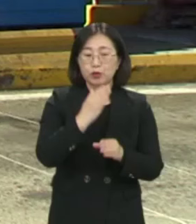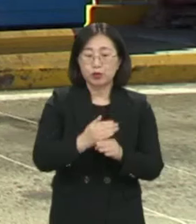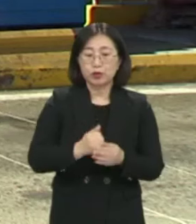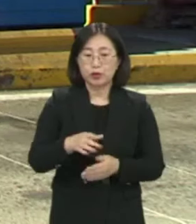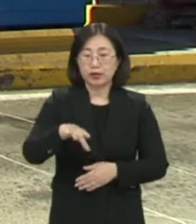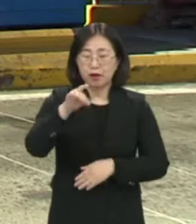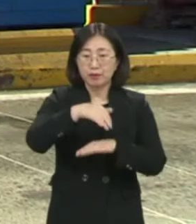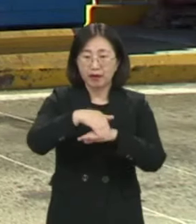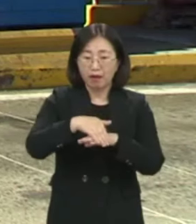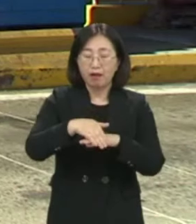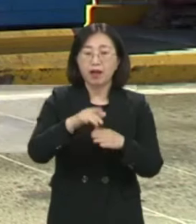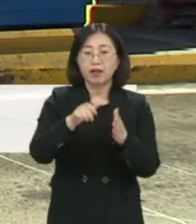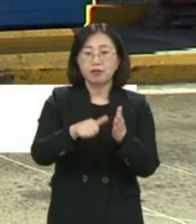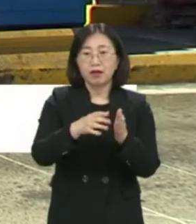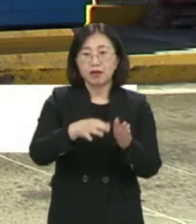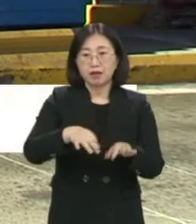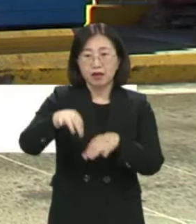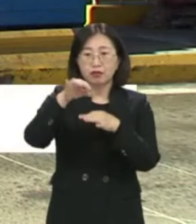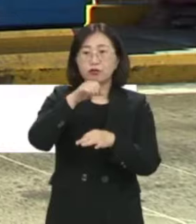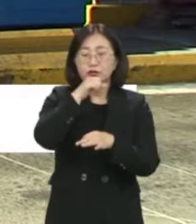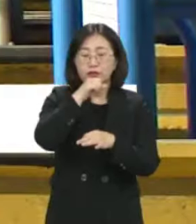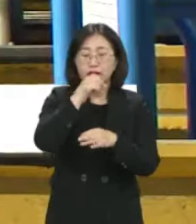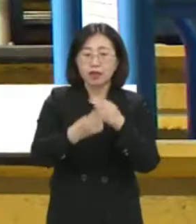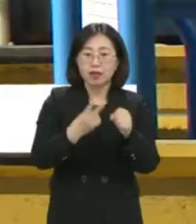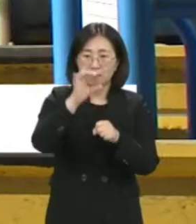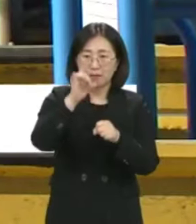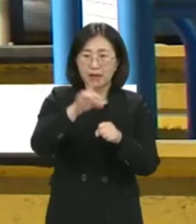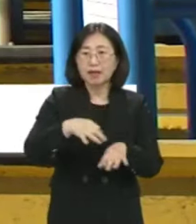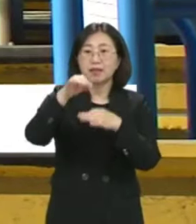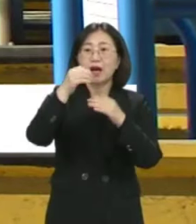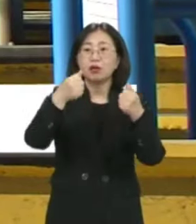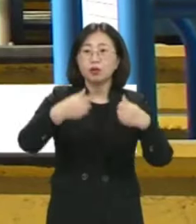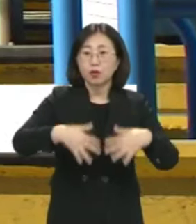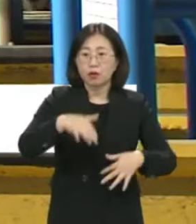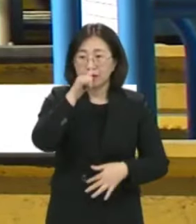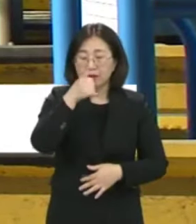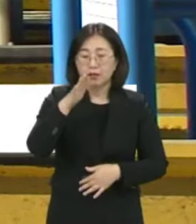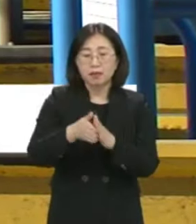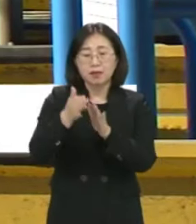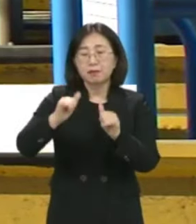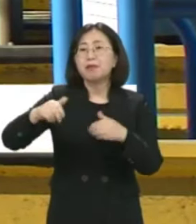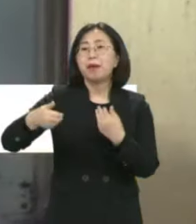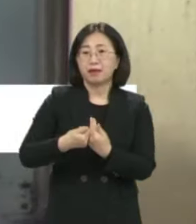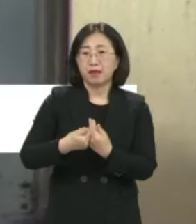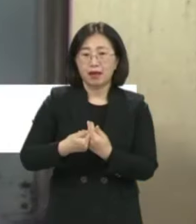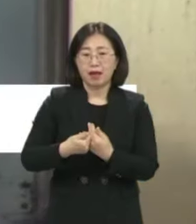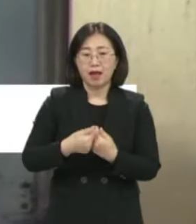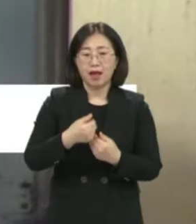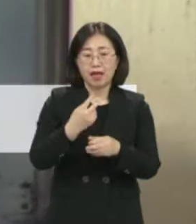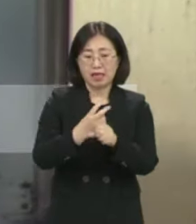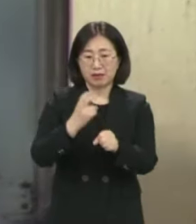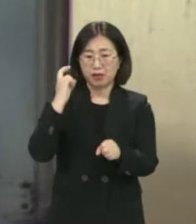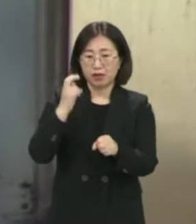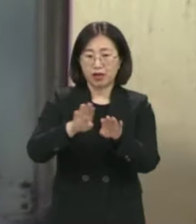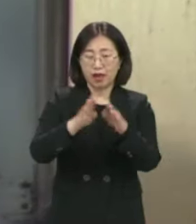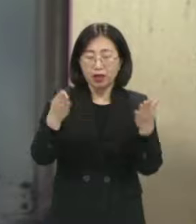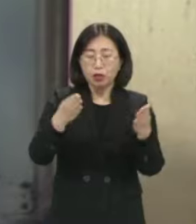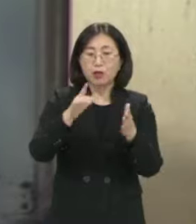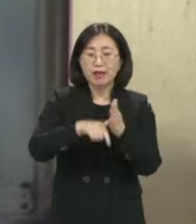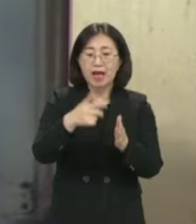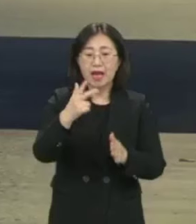당시 가 상승률을 감안해 최소 2년에 한 번 인상 조건이 있었지만 시민들 반대에 부딪치면서 20년 전 개통 당시